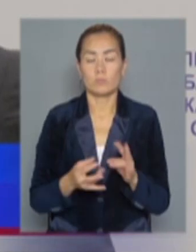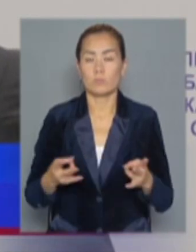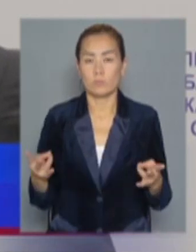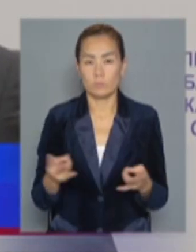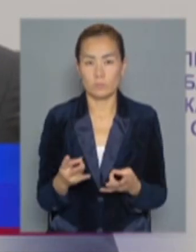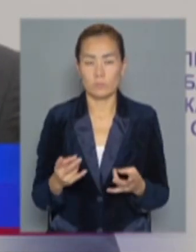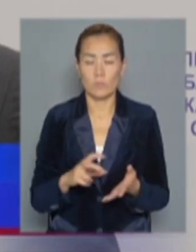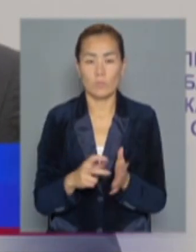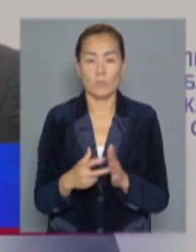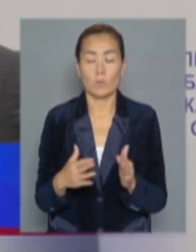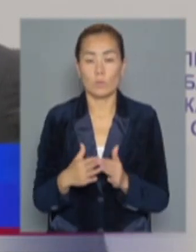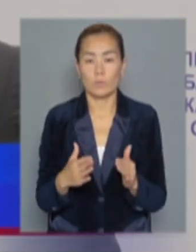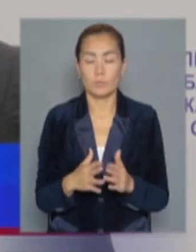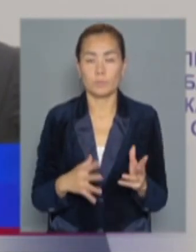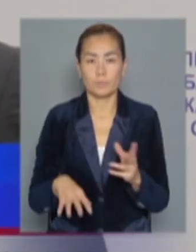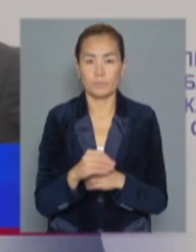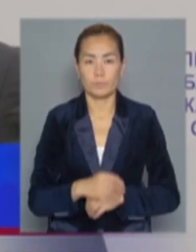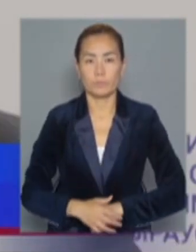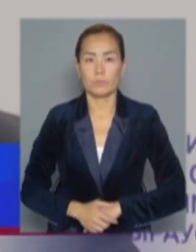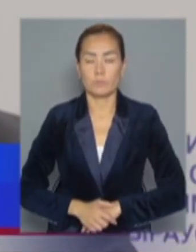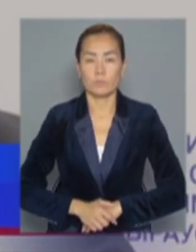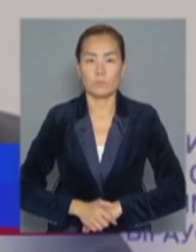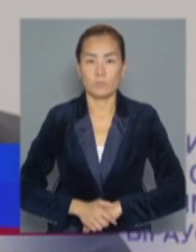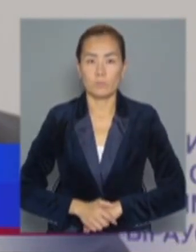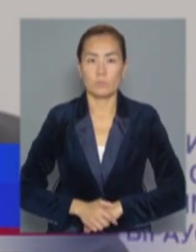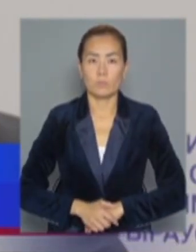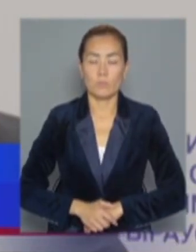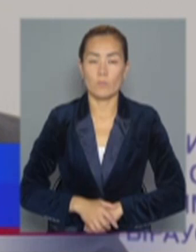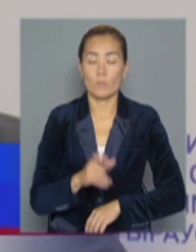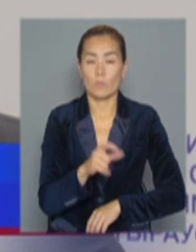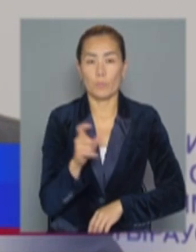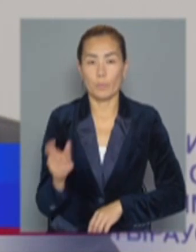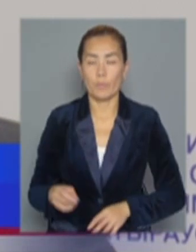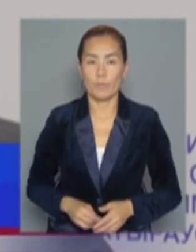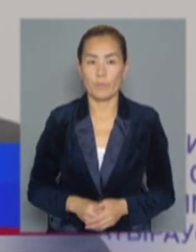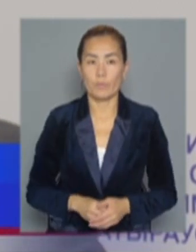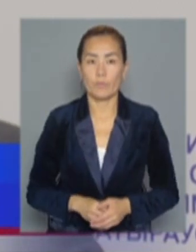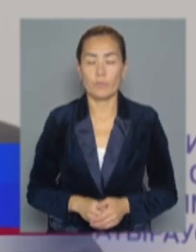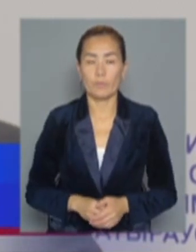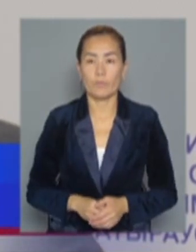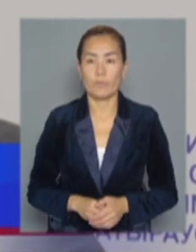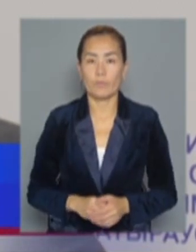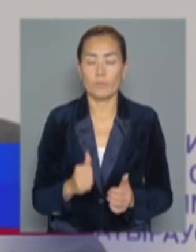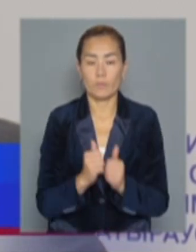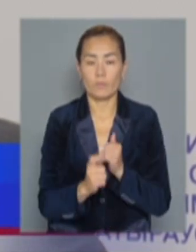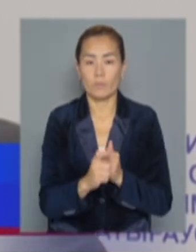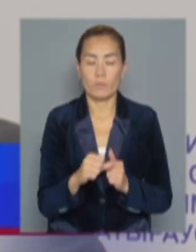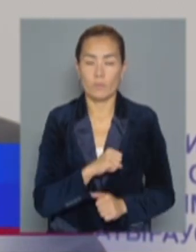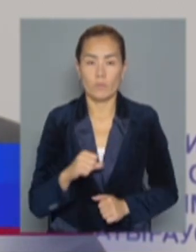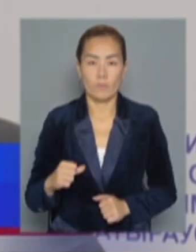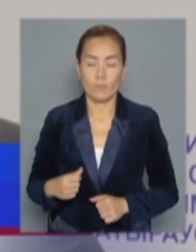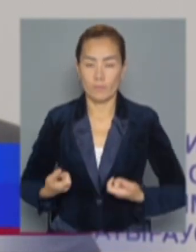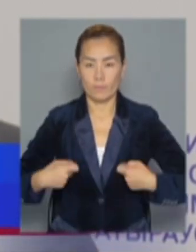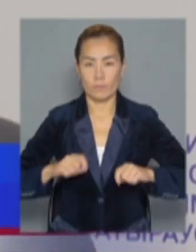кейін сол бөлмеге, үйге кіруге керек. Тұрғындарын тексеру, ол әр азаматтың өзіне